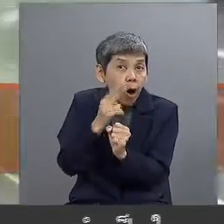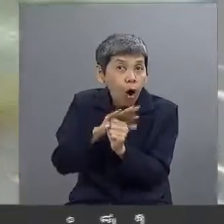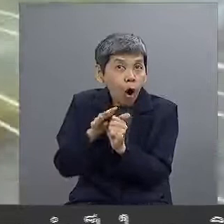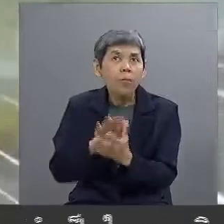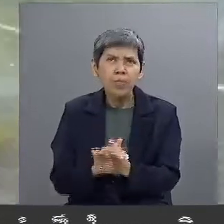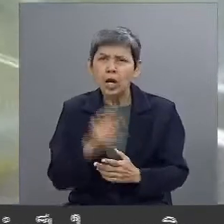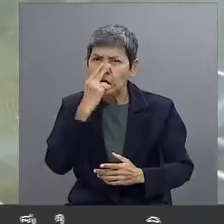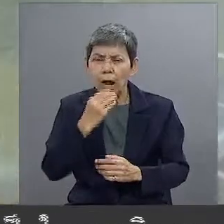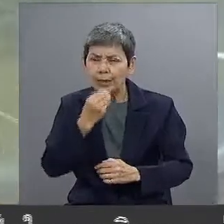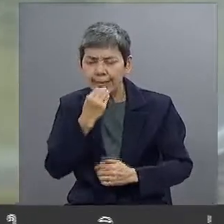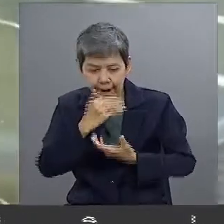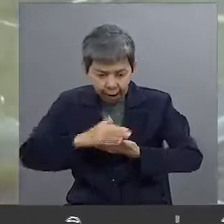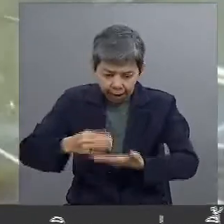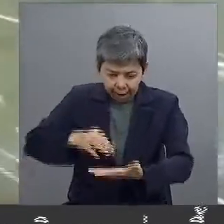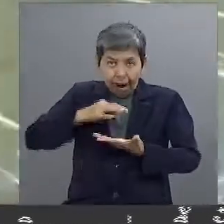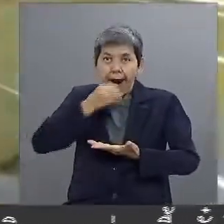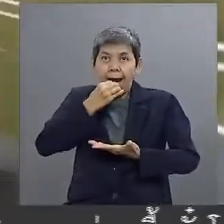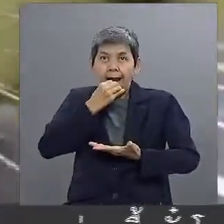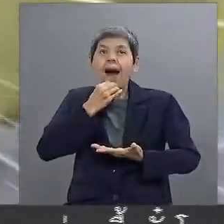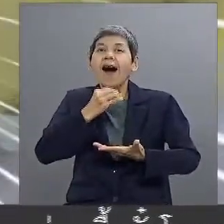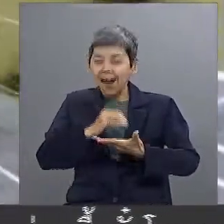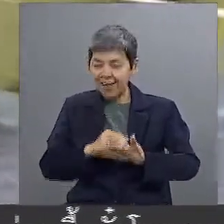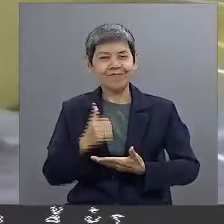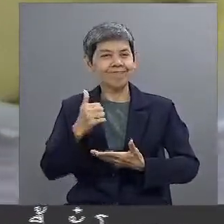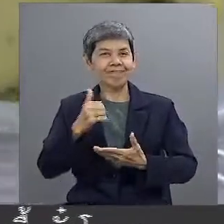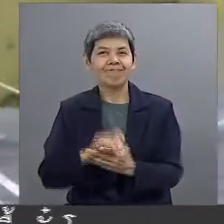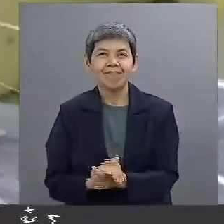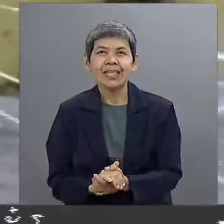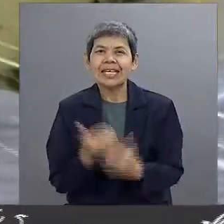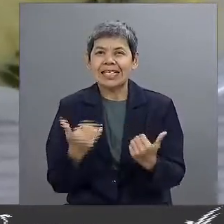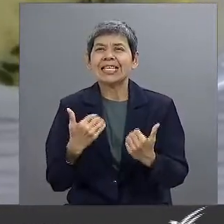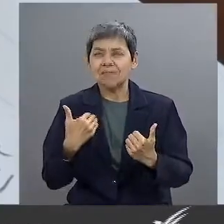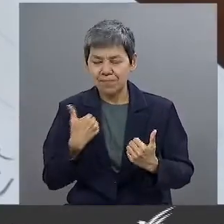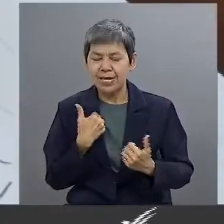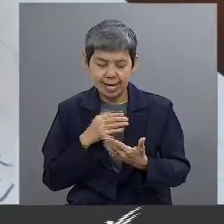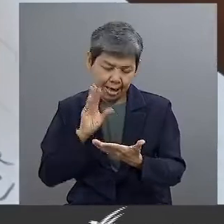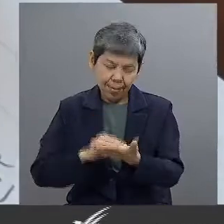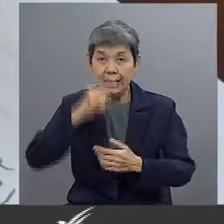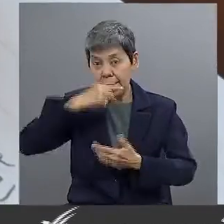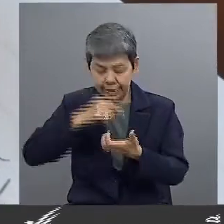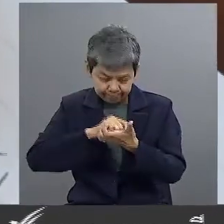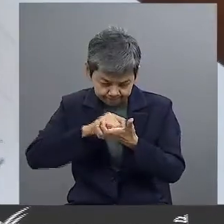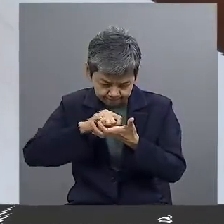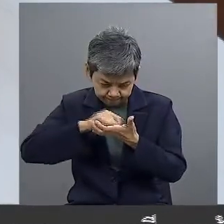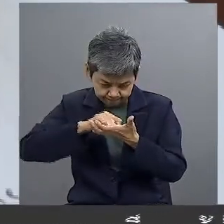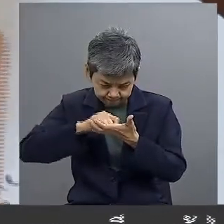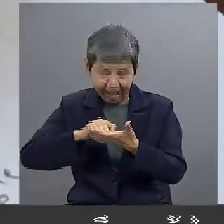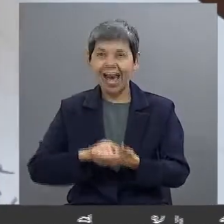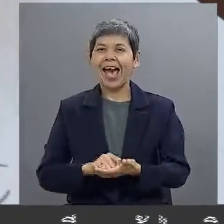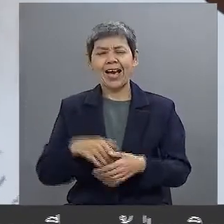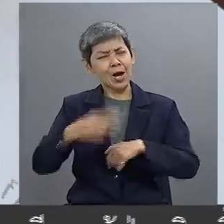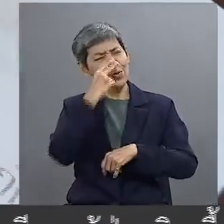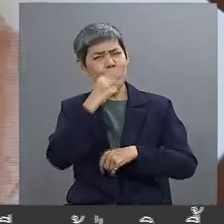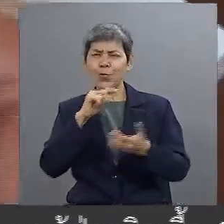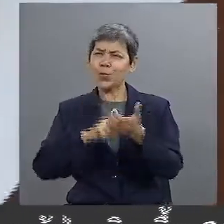ารที่จะได้กินจนครบกำหนดในที่สุดและระหว่างนั้นยังเขียนบันทึกภาษาไทยด้วยลายมือเรียกยิ้มให้แก่แฟนเพจซึ่งคุณอิ